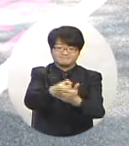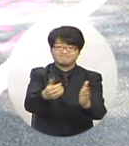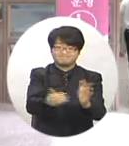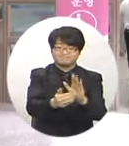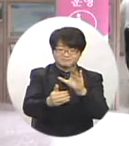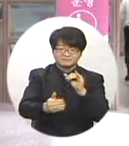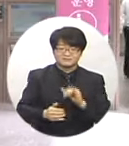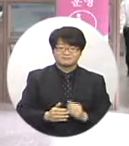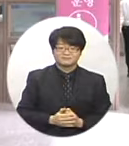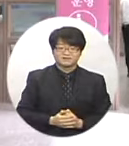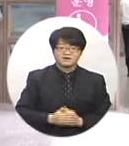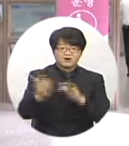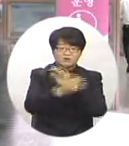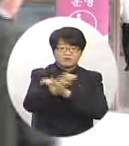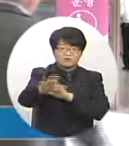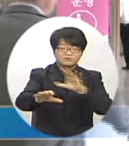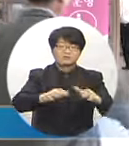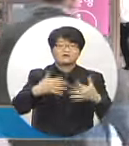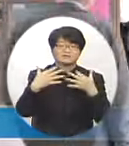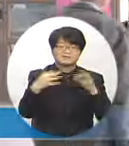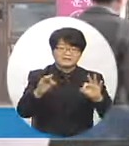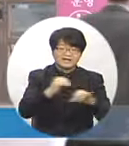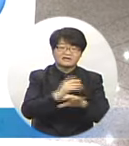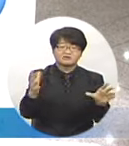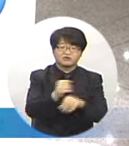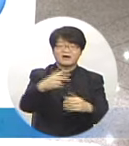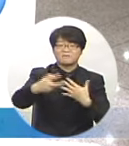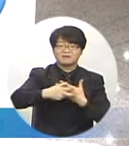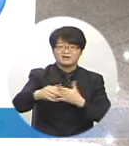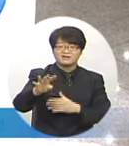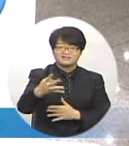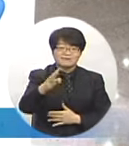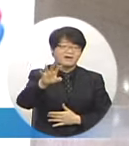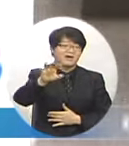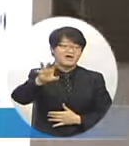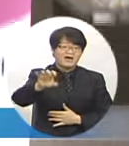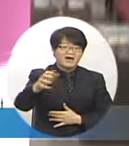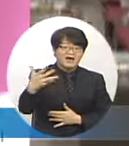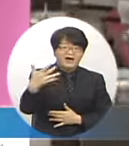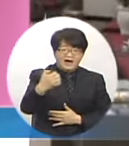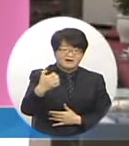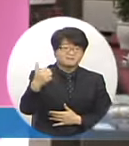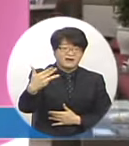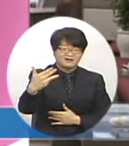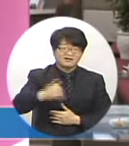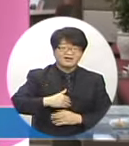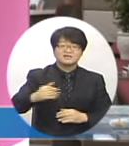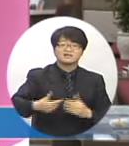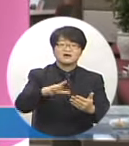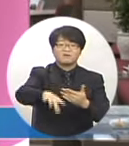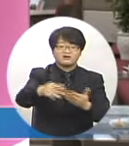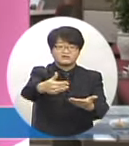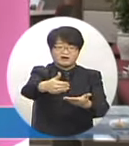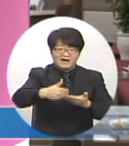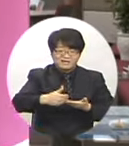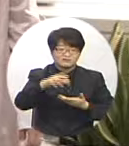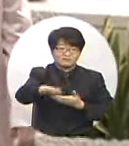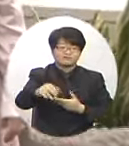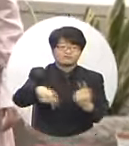있습니다. 또 공공기관과 은행, 종합병원 등 498개소에 임산부 우대 창구도 운영하고